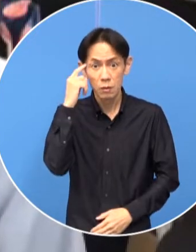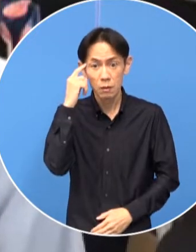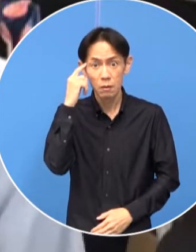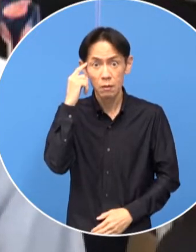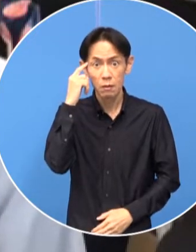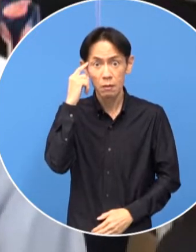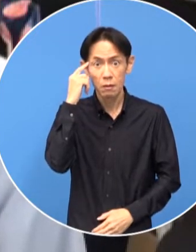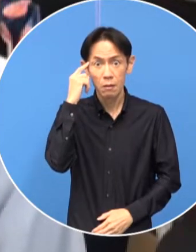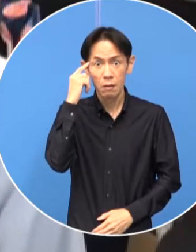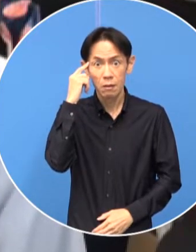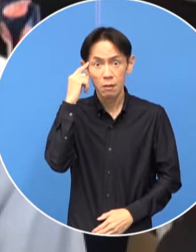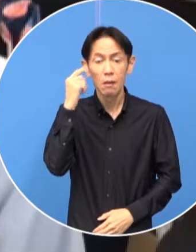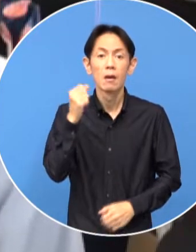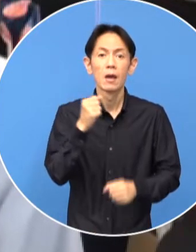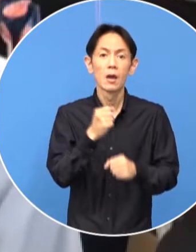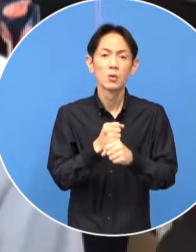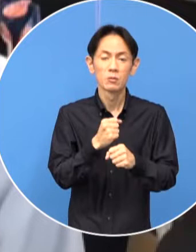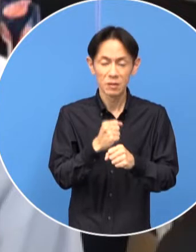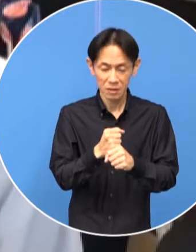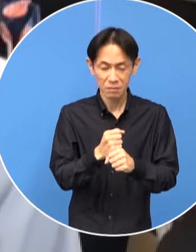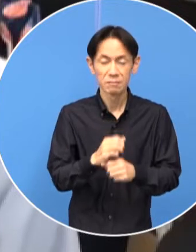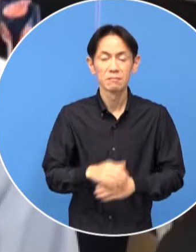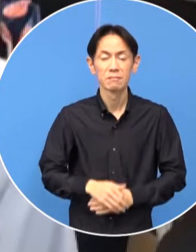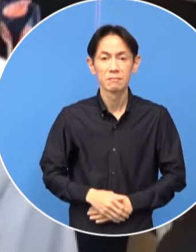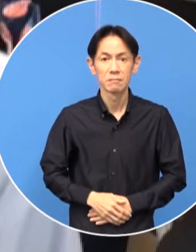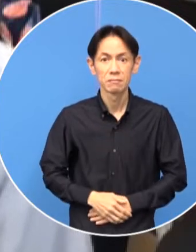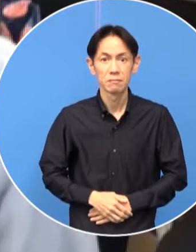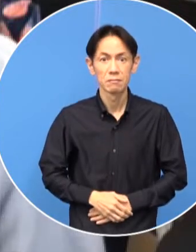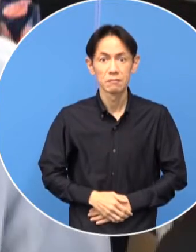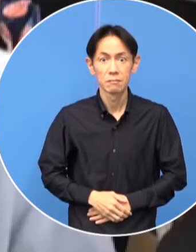思って、編集をしました。